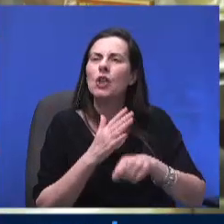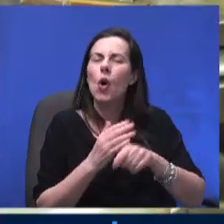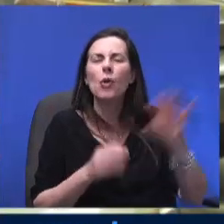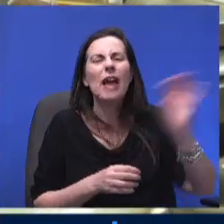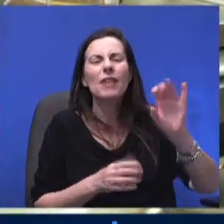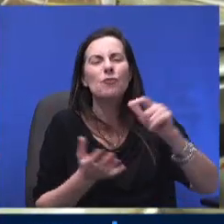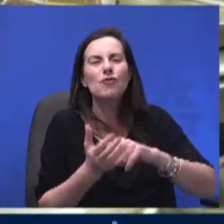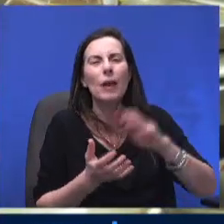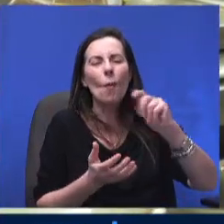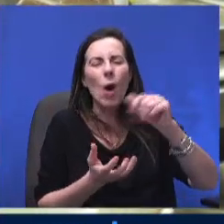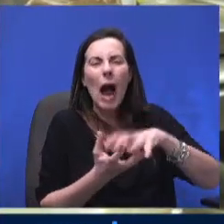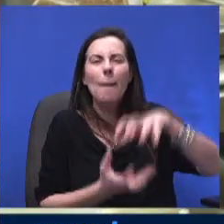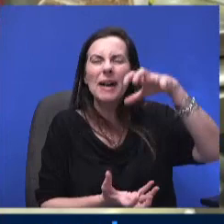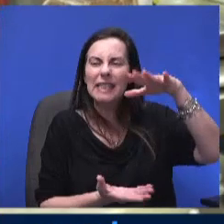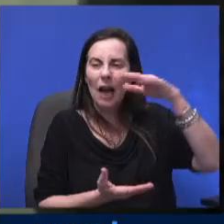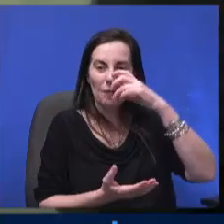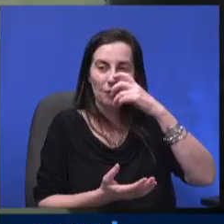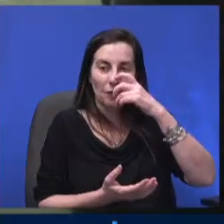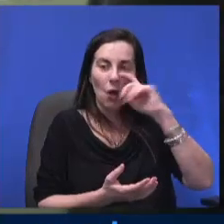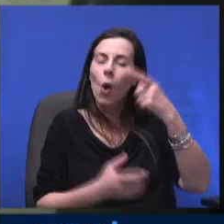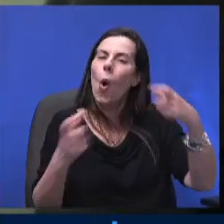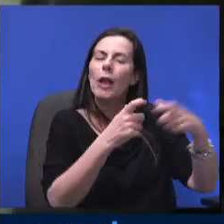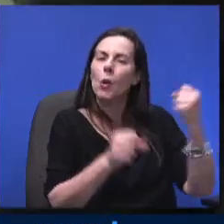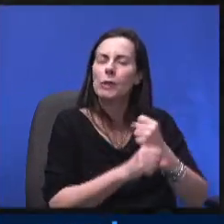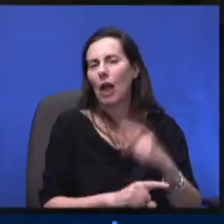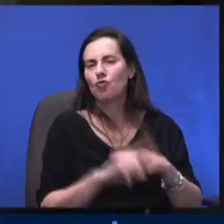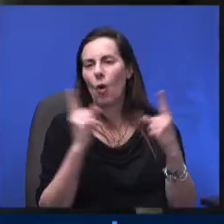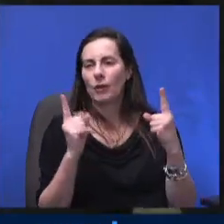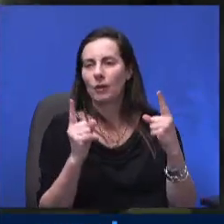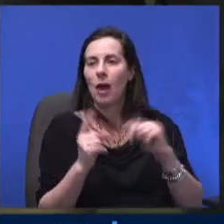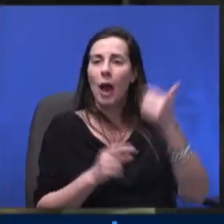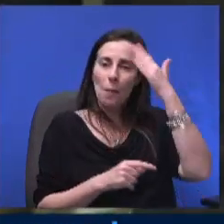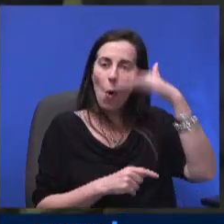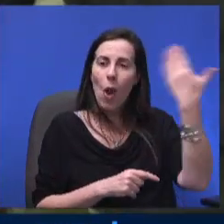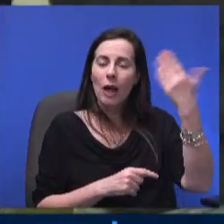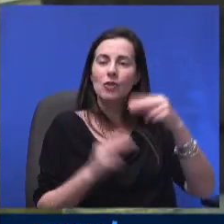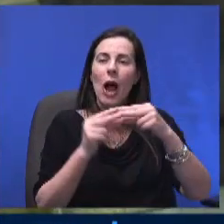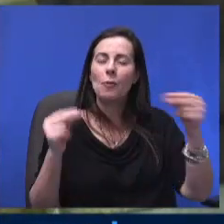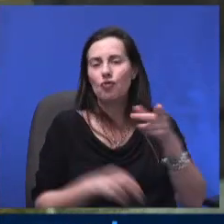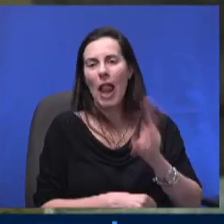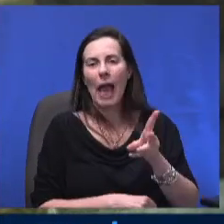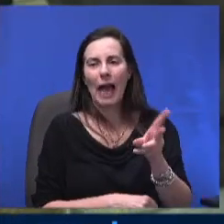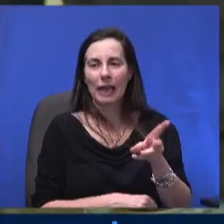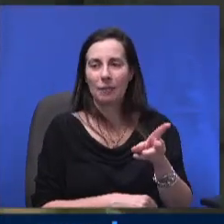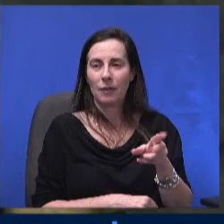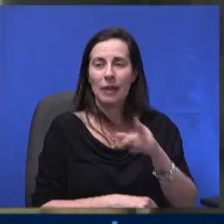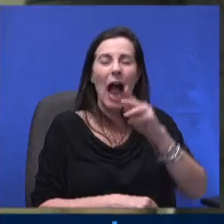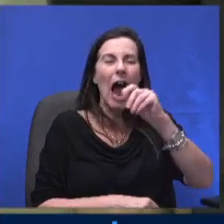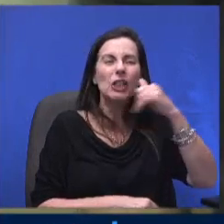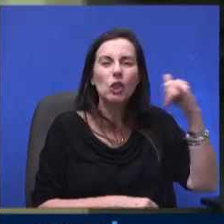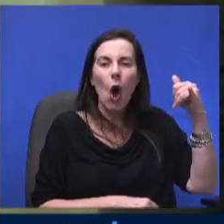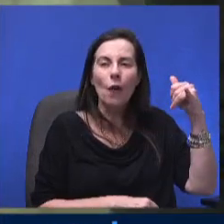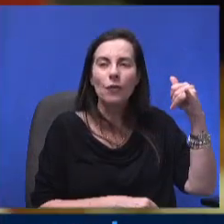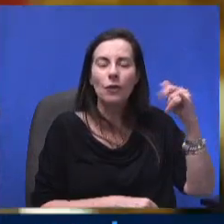להחמצה? יפה, כל עדה עושה החמצה אחרת. הכי פופולרי זה התבלין של החמוצים של העיראקים, החמוצים הצהובים שאנחנו קוראים להם טורשי,